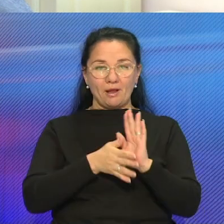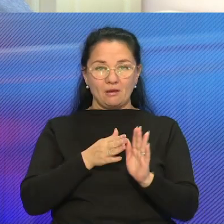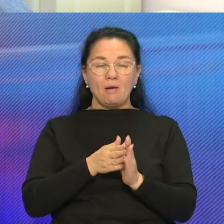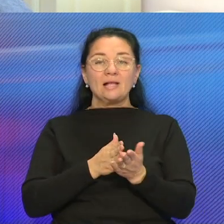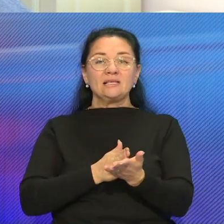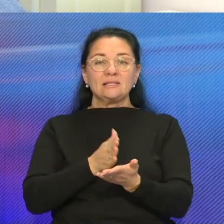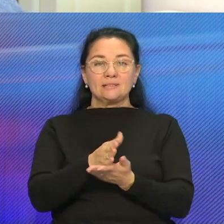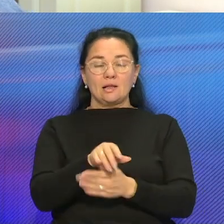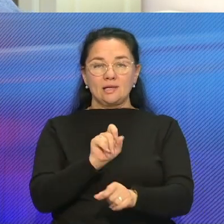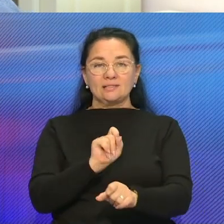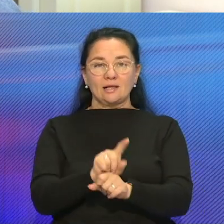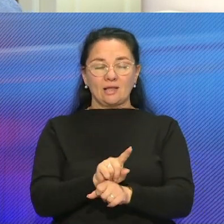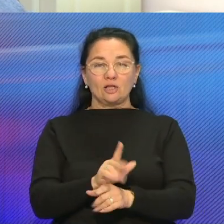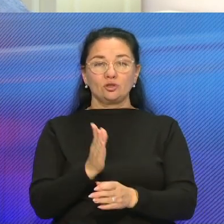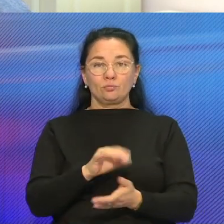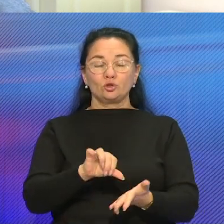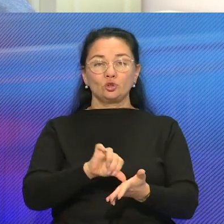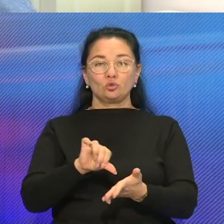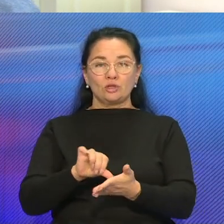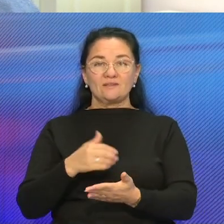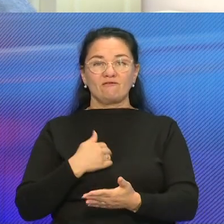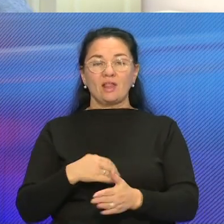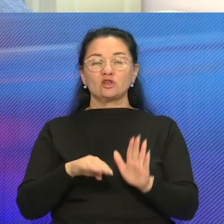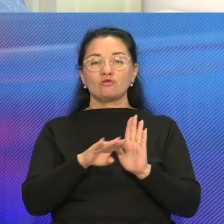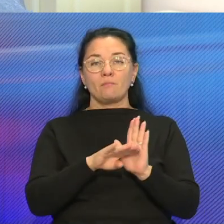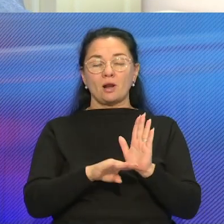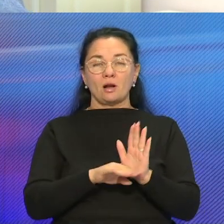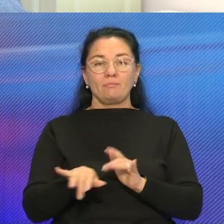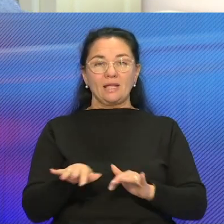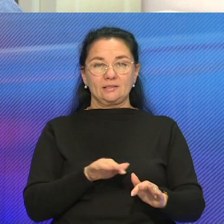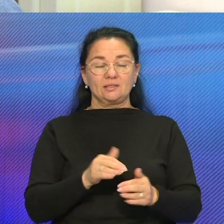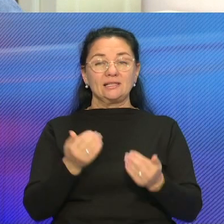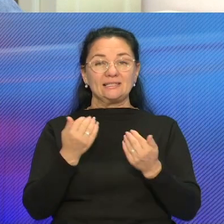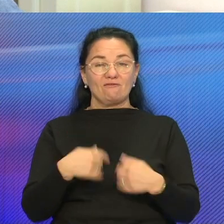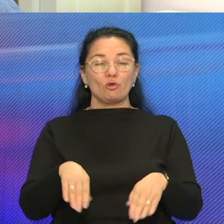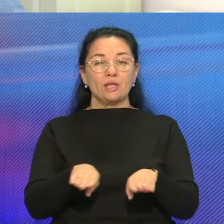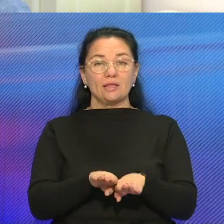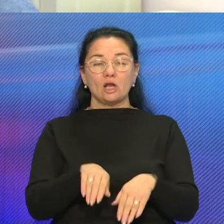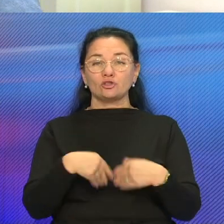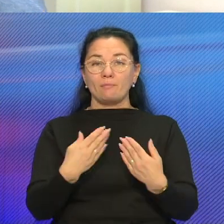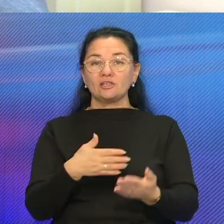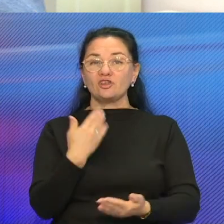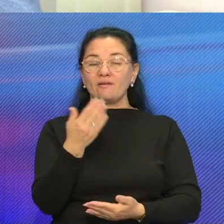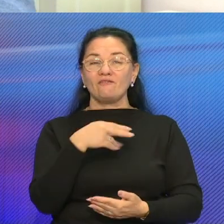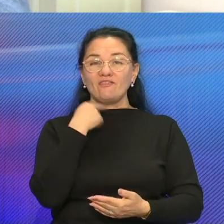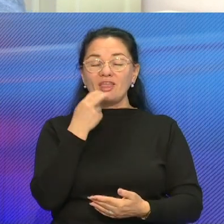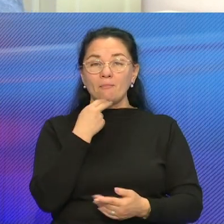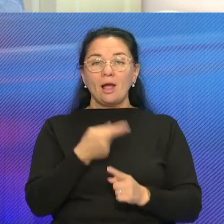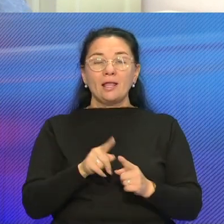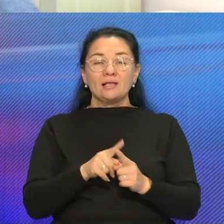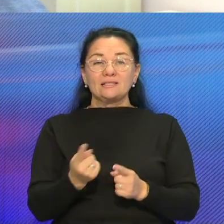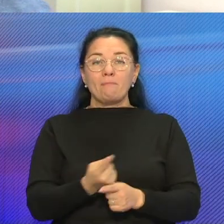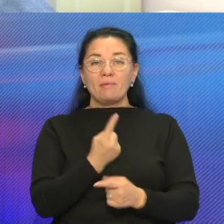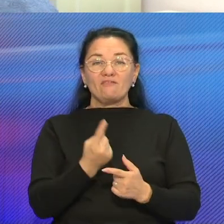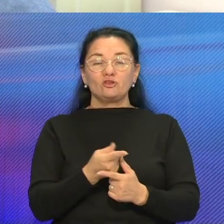и как раз таки участвовать в нашей программной деятельности. Поэтому сегодня мы также обращаем внимание на работу с первичными организациями.